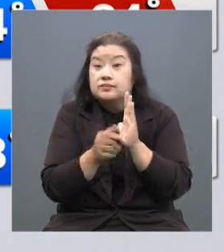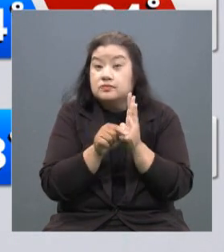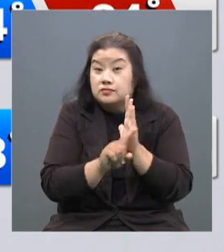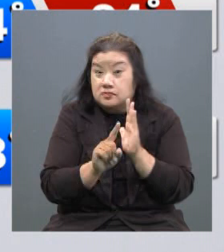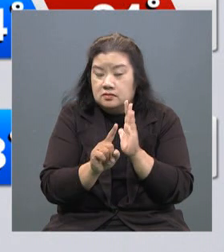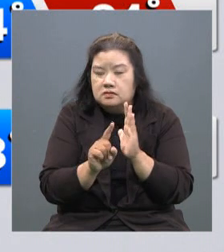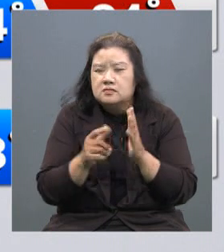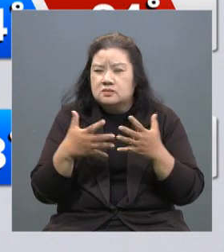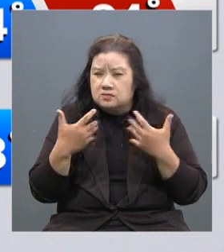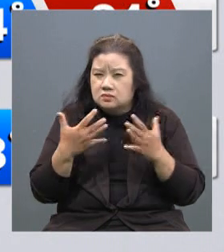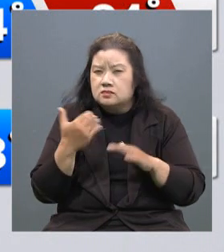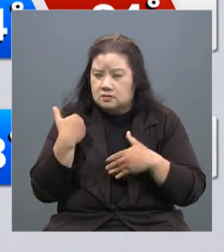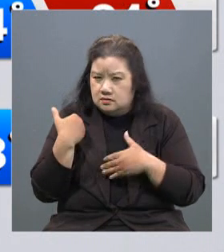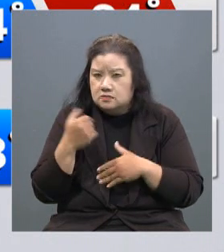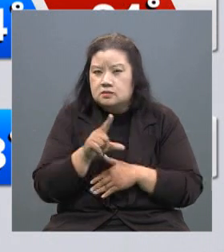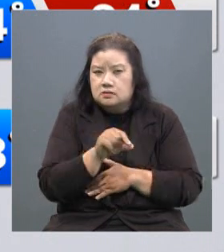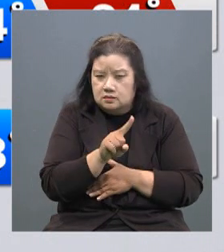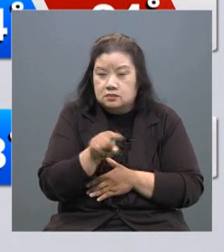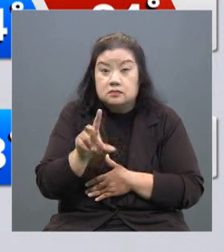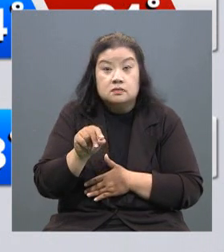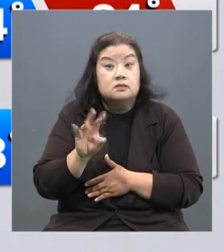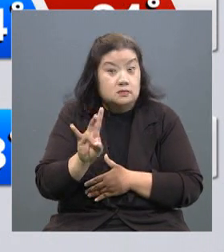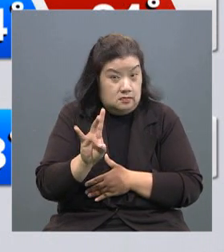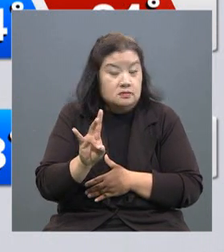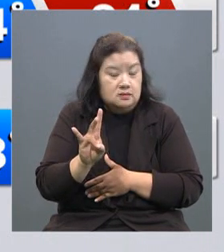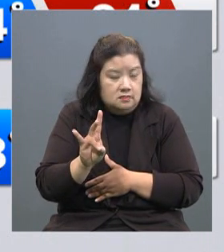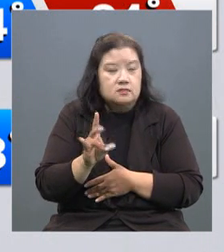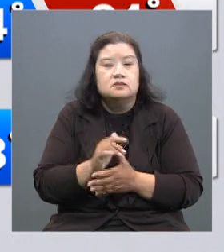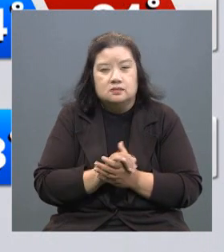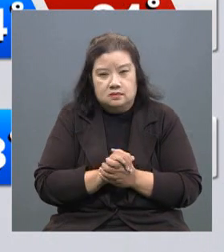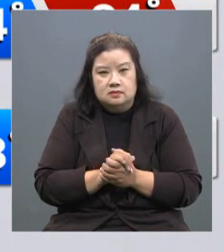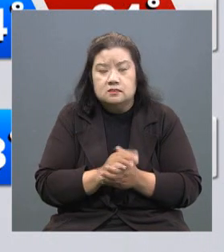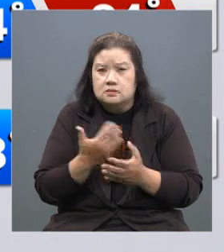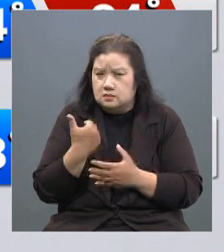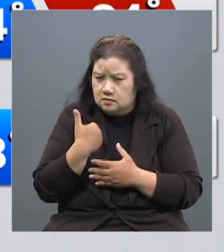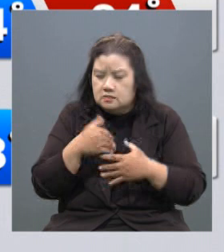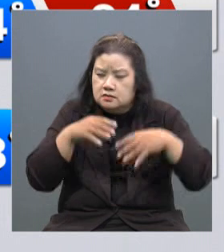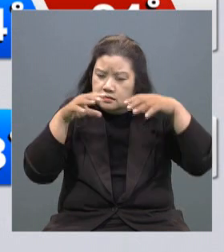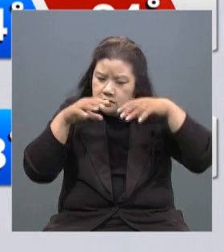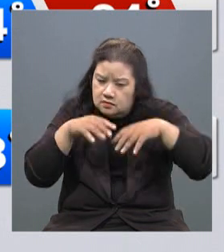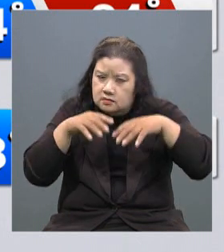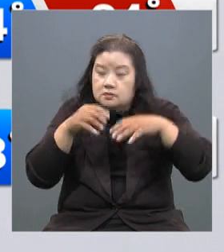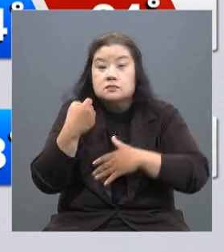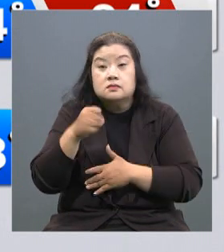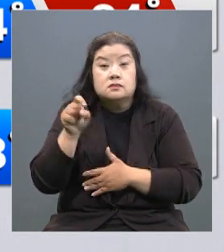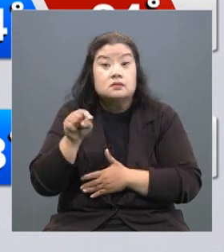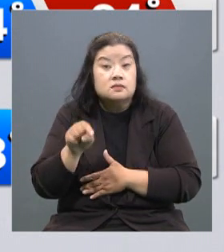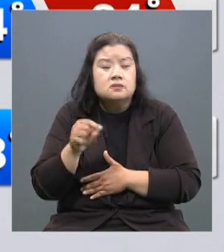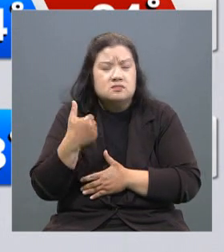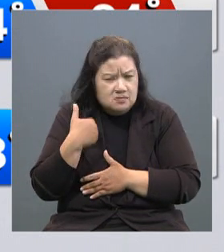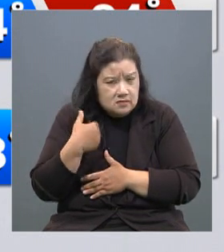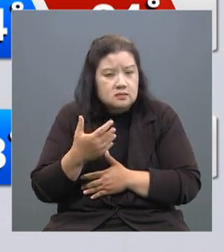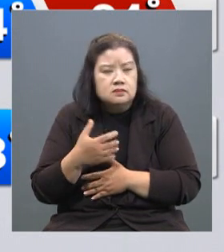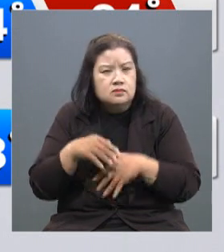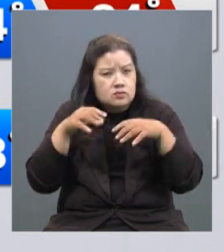ออุณหภูมิจะอยู่ระหว่าง 21-37 องศาเซลเซียสมีฝน 10% ของพื้นที่เป็นฝนเล็กน้อยต